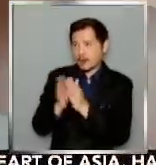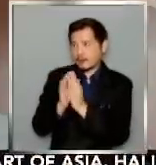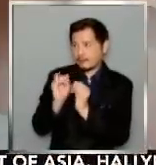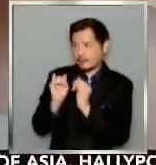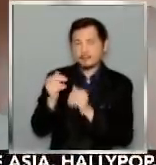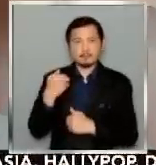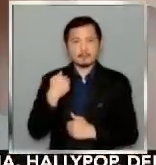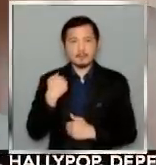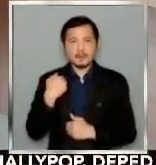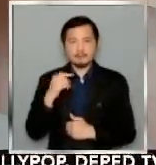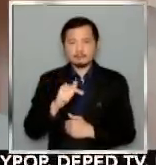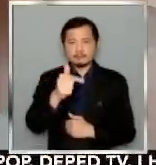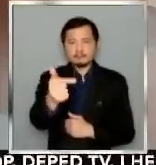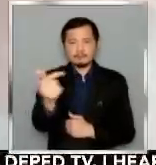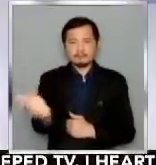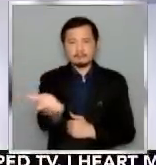nakatutok 24 oras.